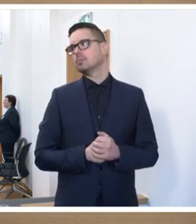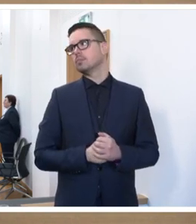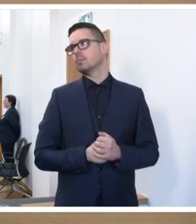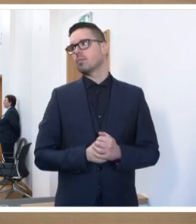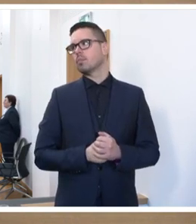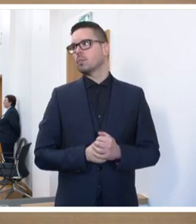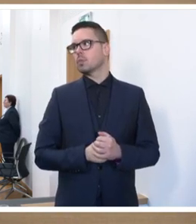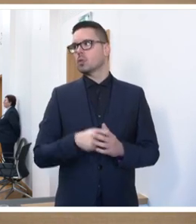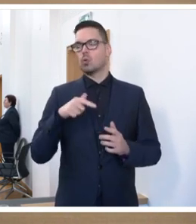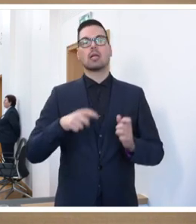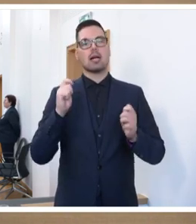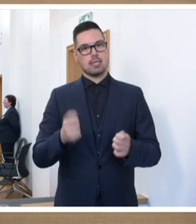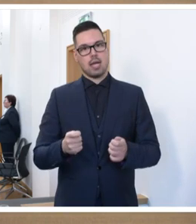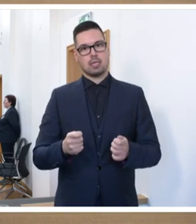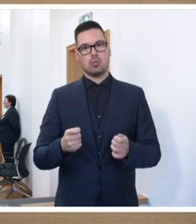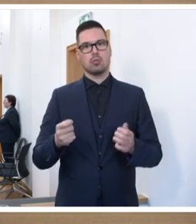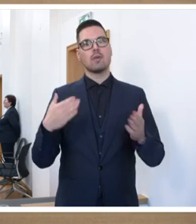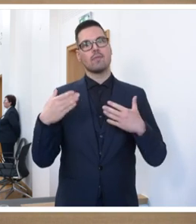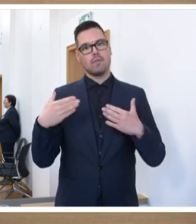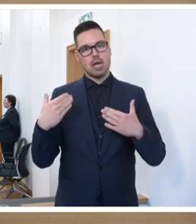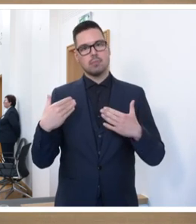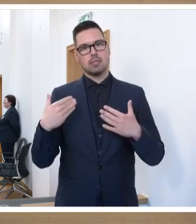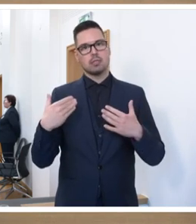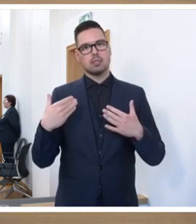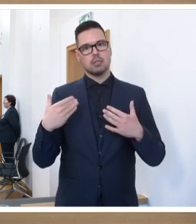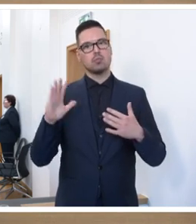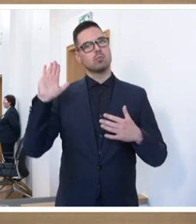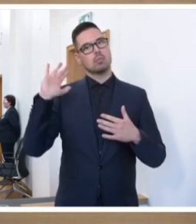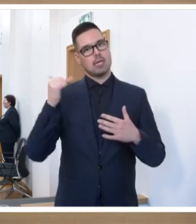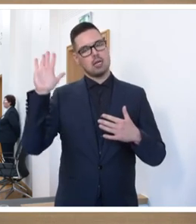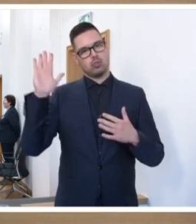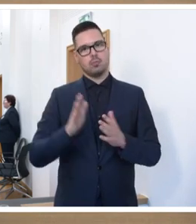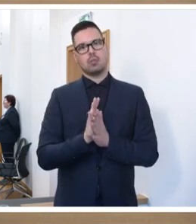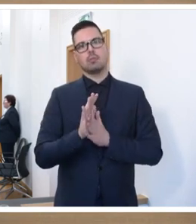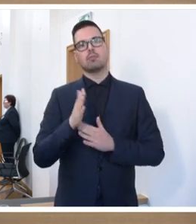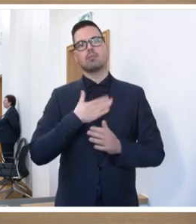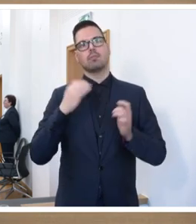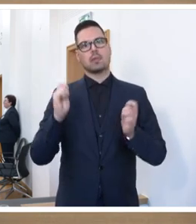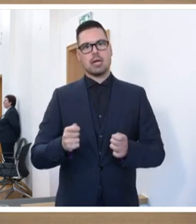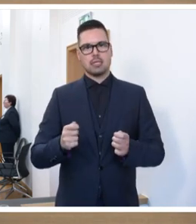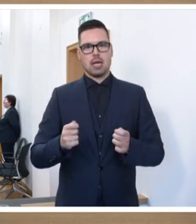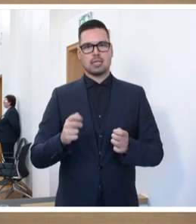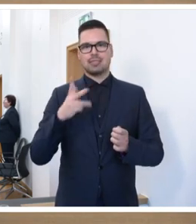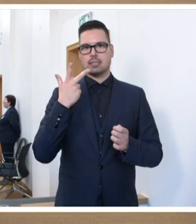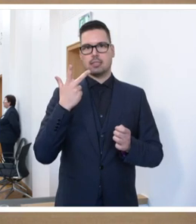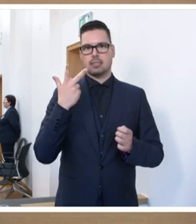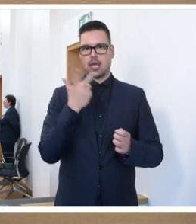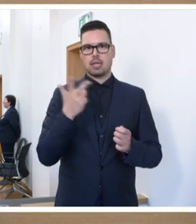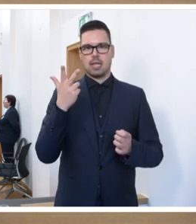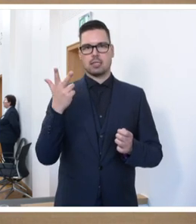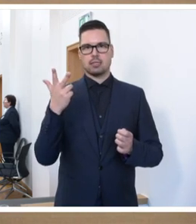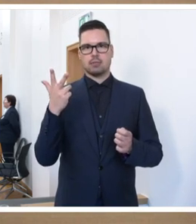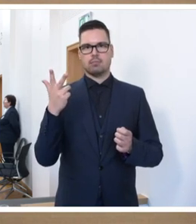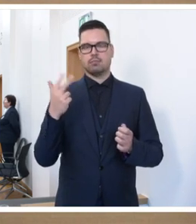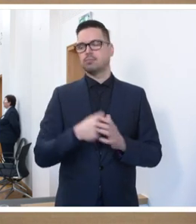Wir legen heute einen Antrag vor und werben um die Zustimmung von Ihnen. Und zwar unser Antrag hat einen Dreiklang, das ist der Überschrift zu